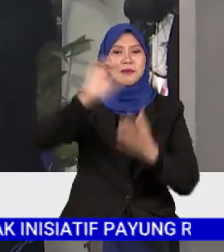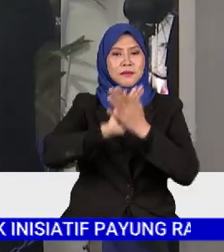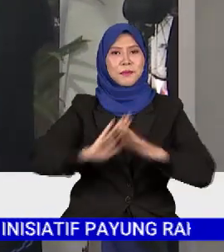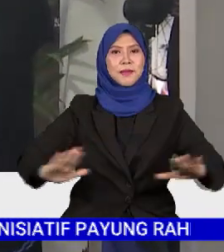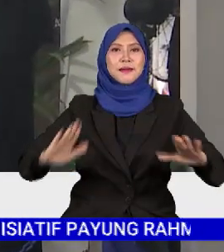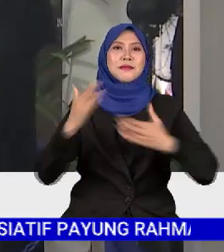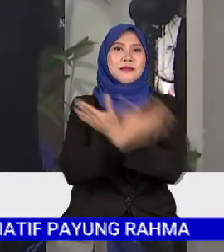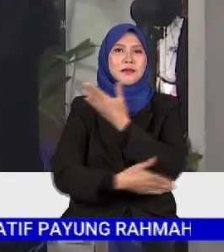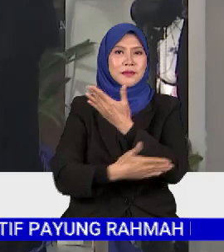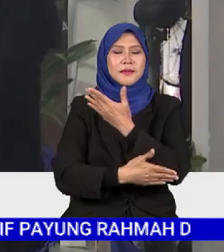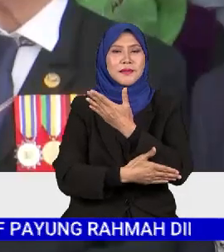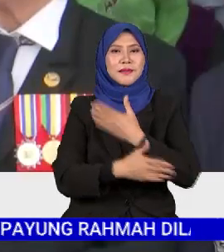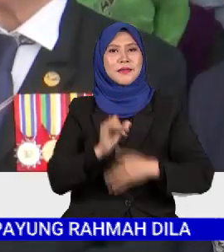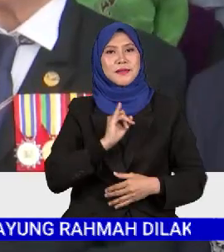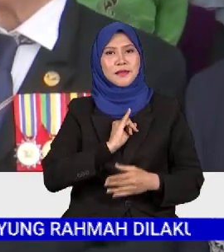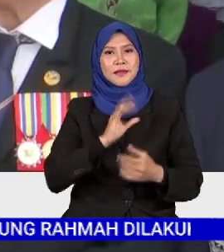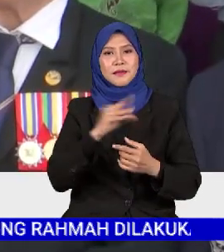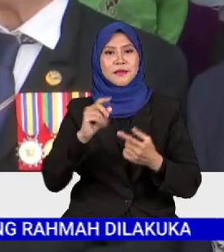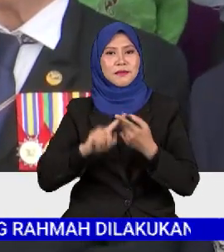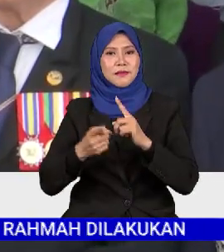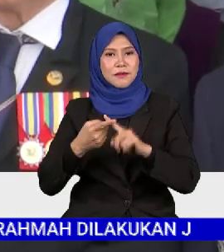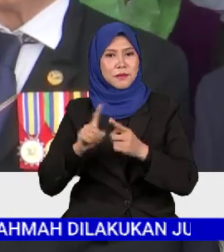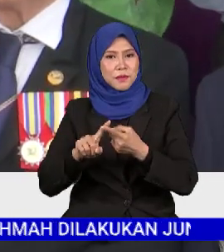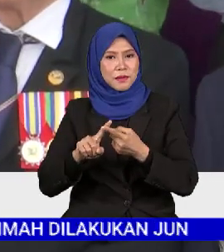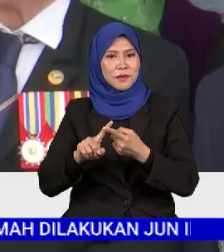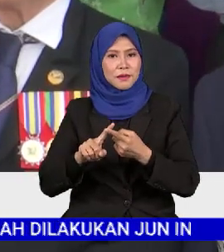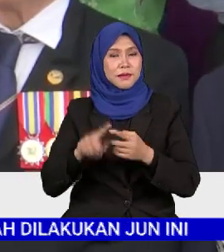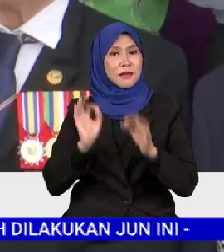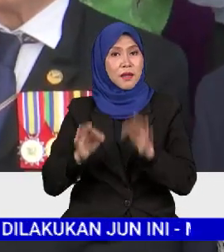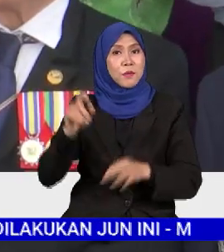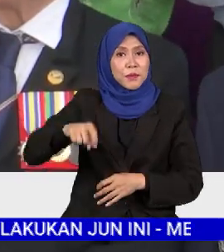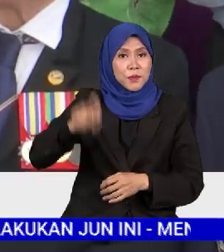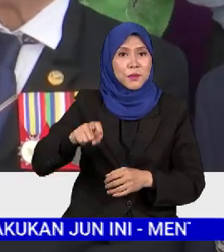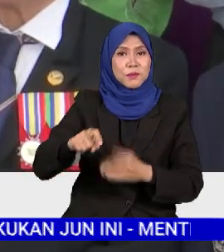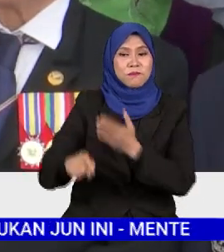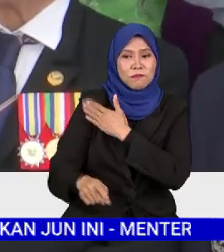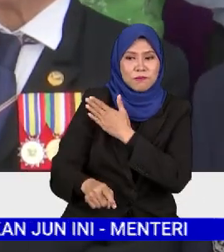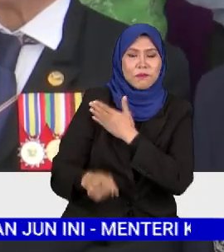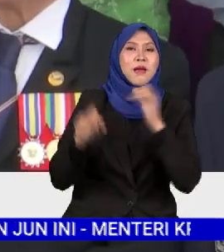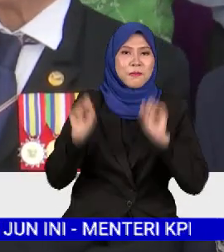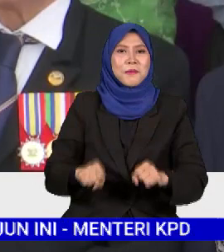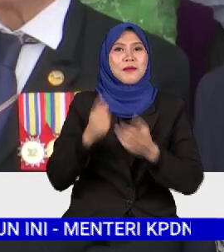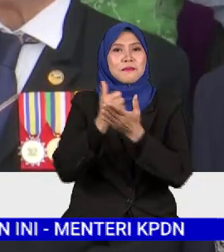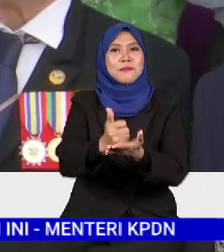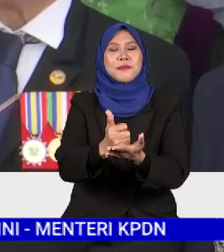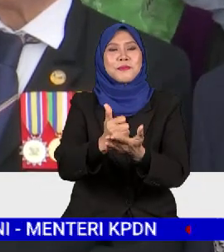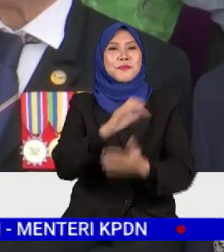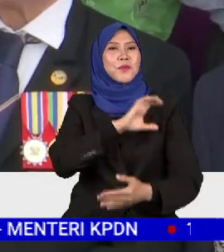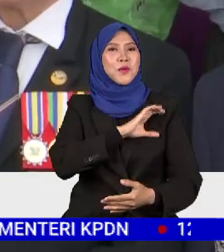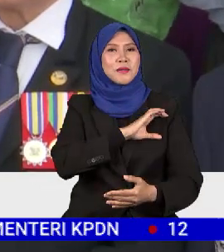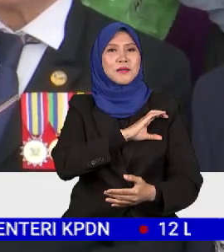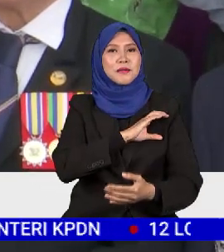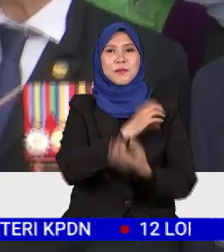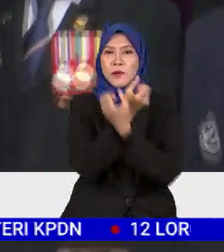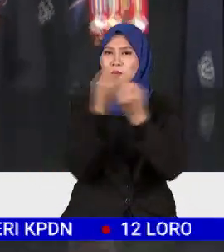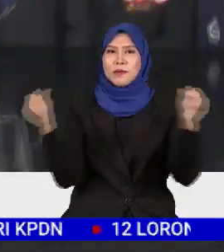keselamatan negara kita ini. Saya dan rakan-rakan selagi diperlukan, kami orang masih membantu PDRM dan senantiasa